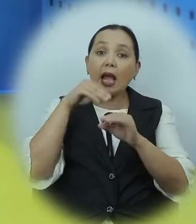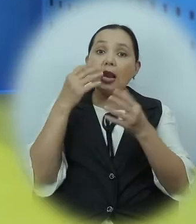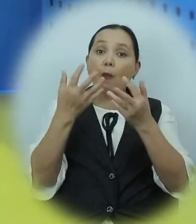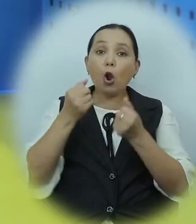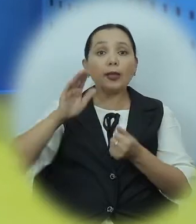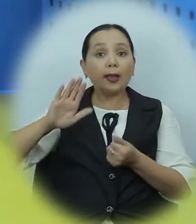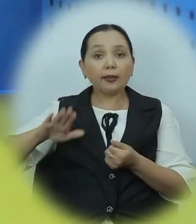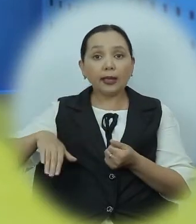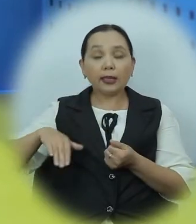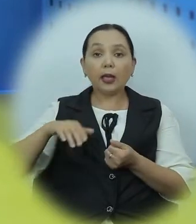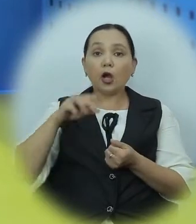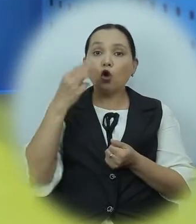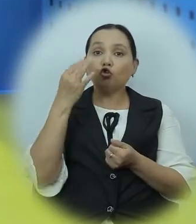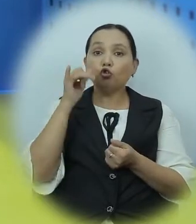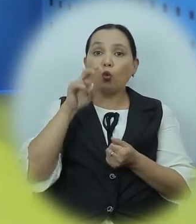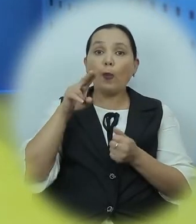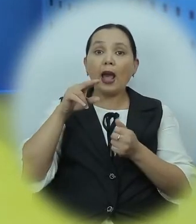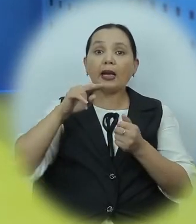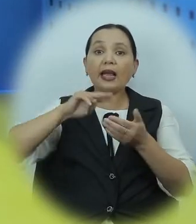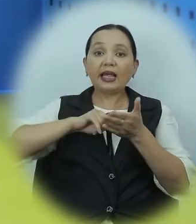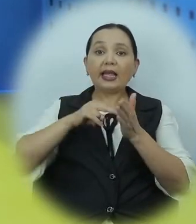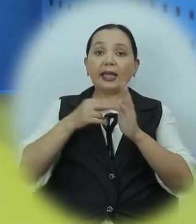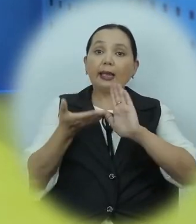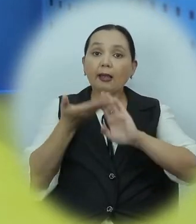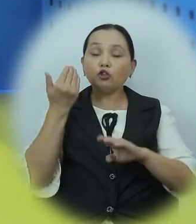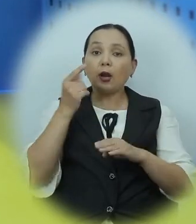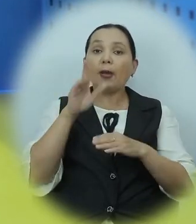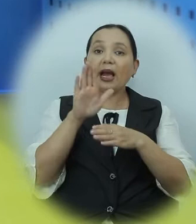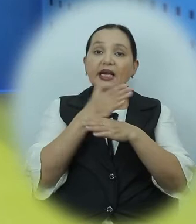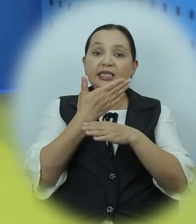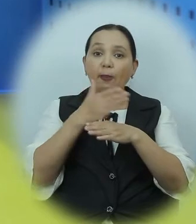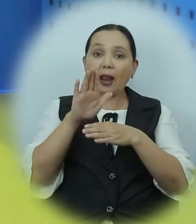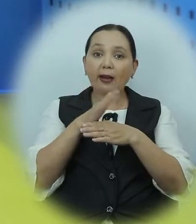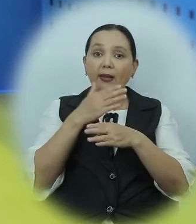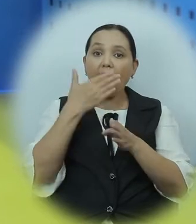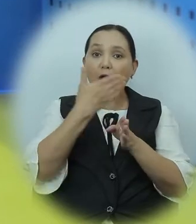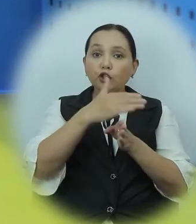keyingina shuruplari yechilib u qismlarga ajratiladi.